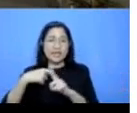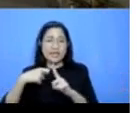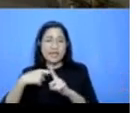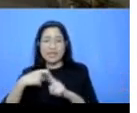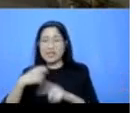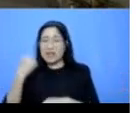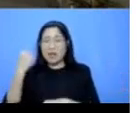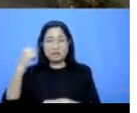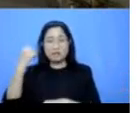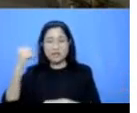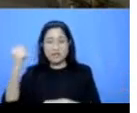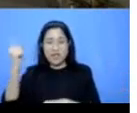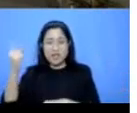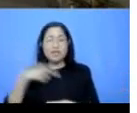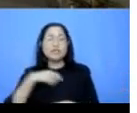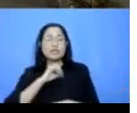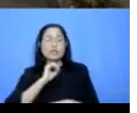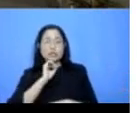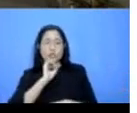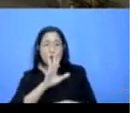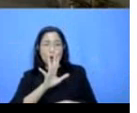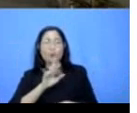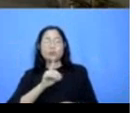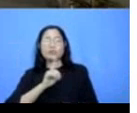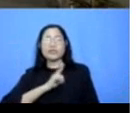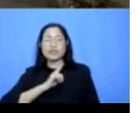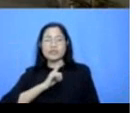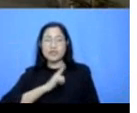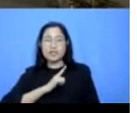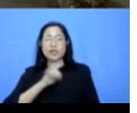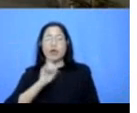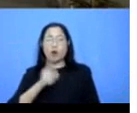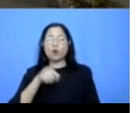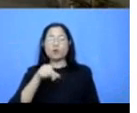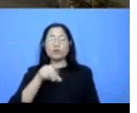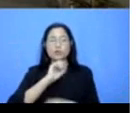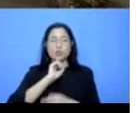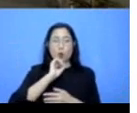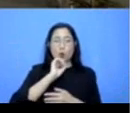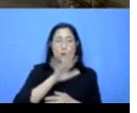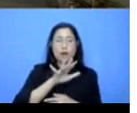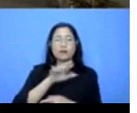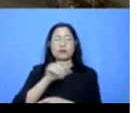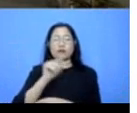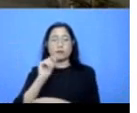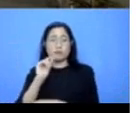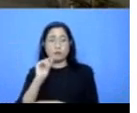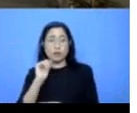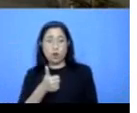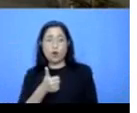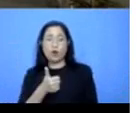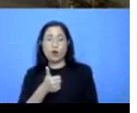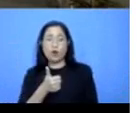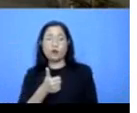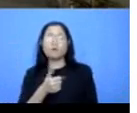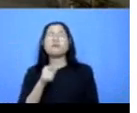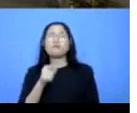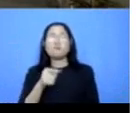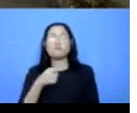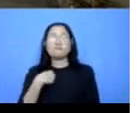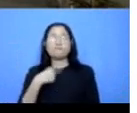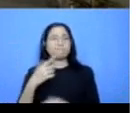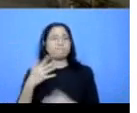kalau misalnya nanti jawabannya benar, asik, karena jawabannya tepat kan gitu ya Bapak Ibu ya. Oke, ini adalah